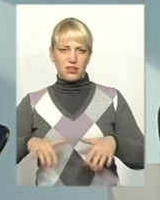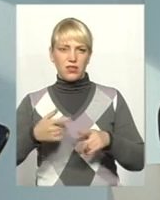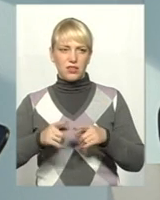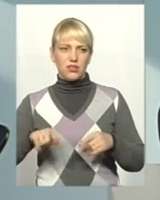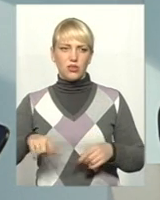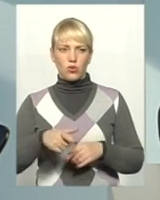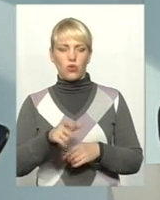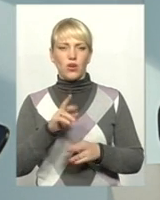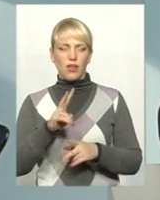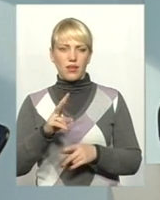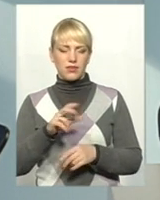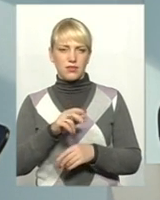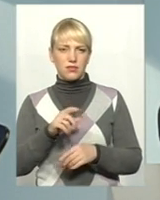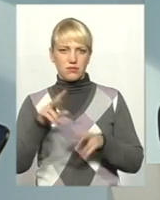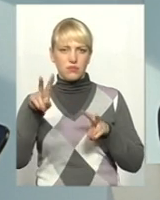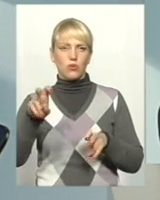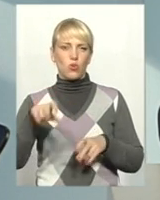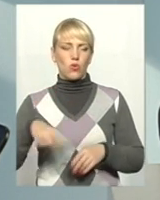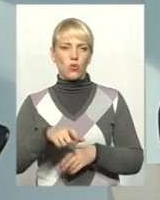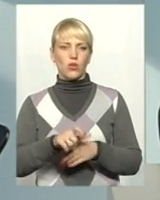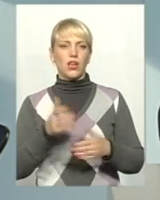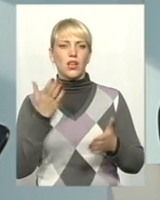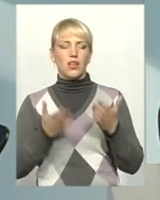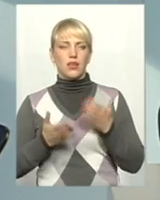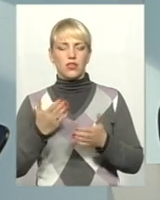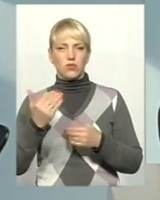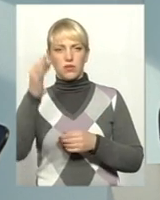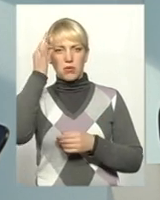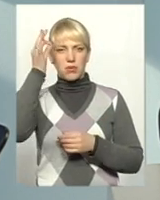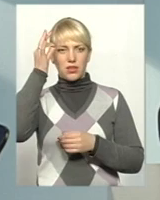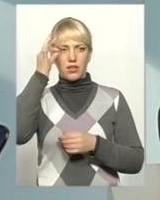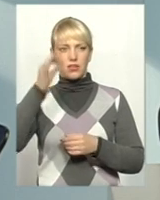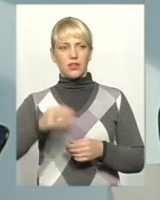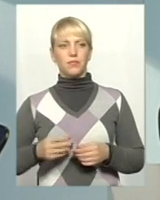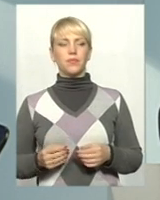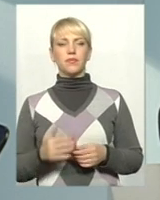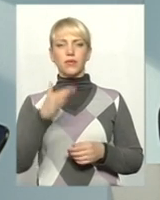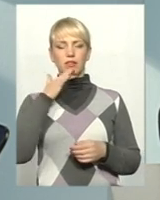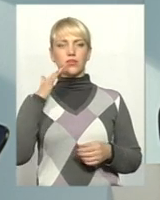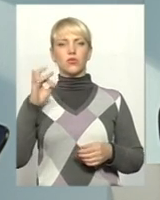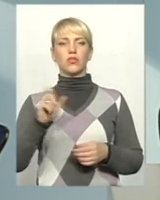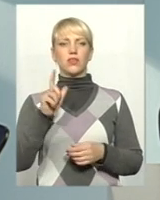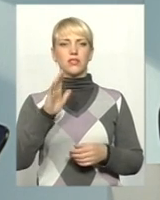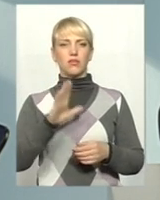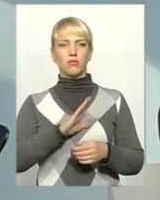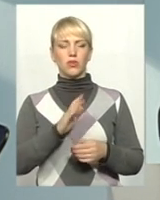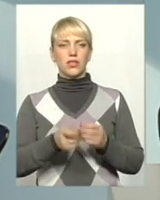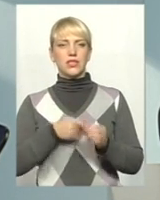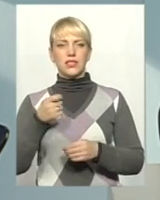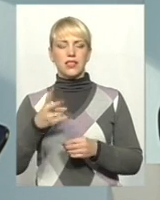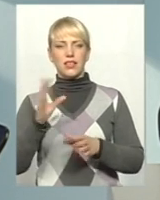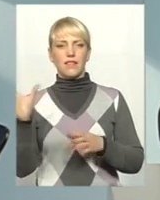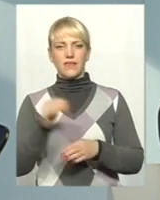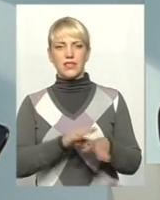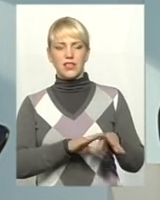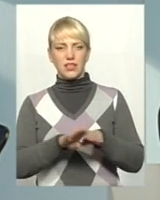як дороги. Тому, якщо ви пам'ятаєте, неодноразово були заяви на всіх